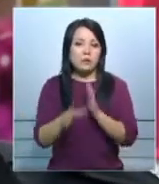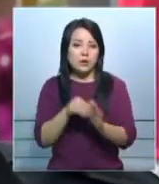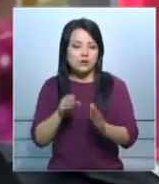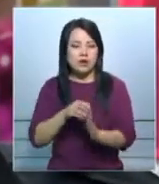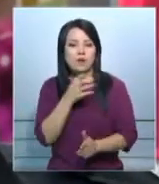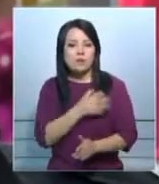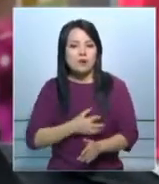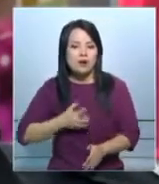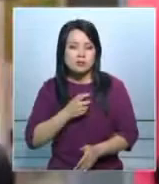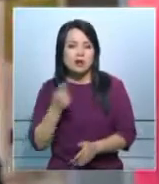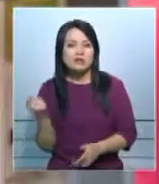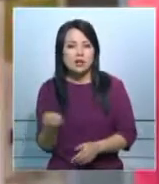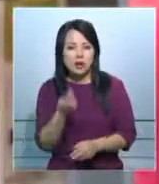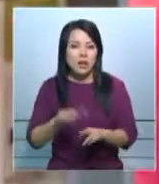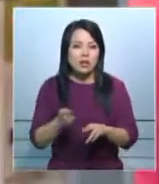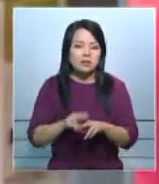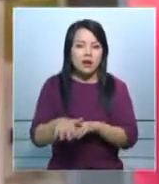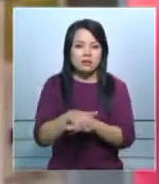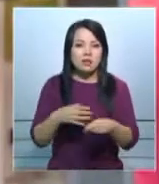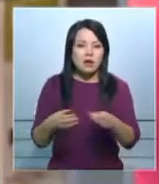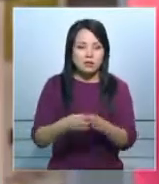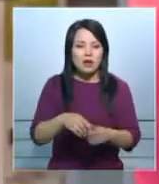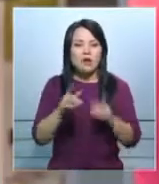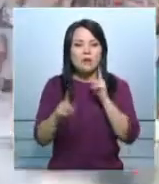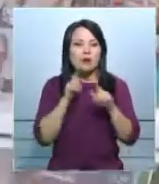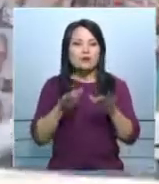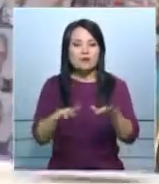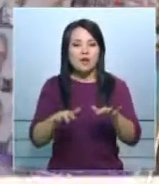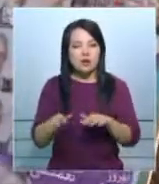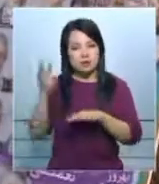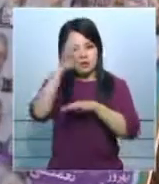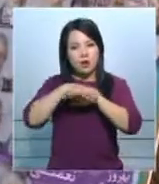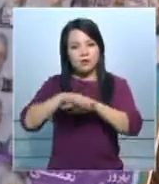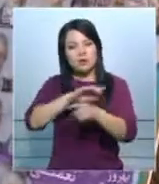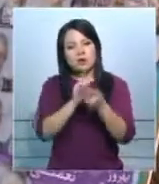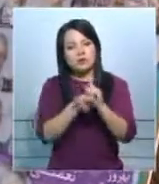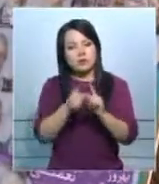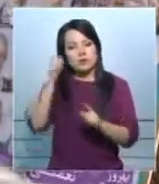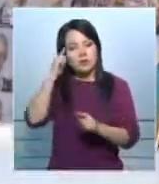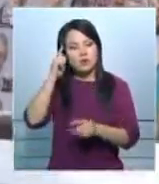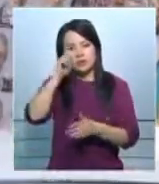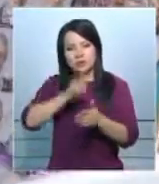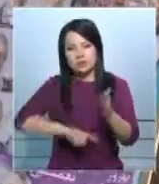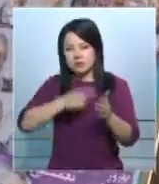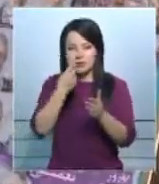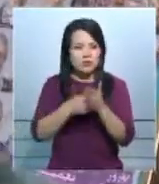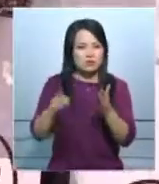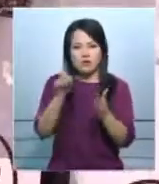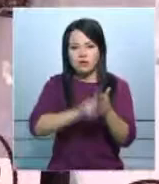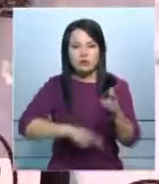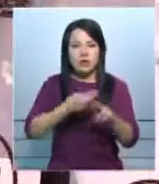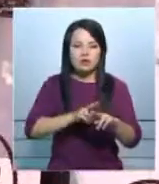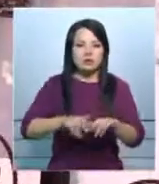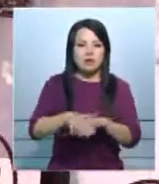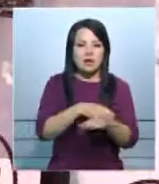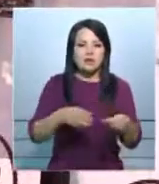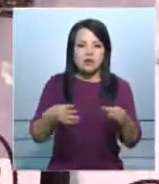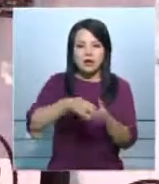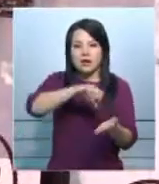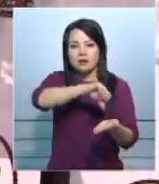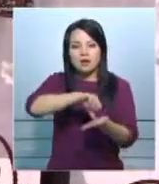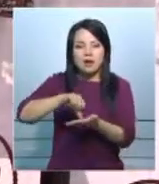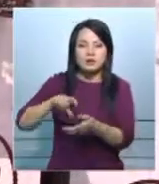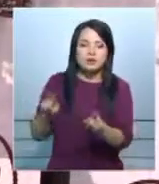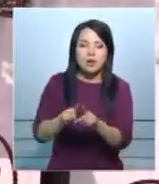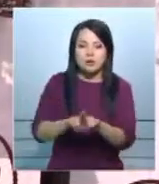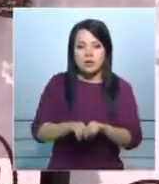шамалы. Жаңа парламент ел тағдырын өзгерте қояды дегенге сенбеймін. Саяси додадағы негізгі тартыс реформаторлар мен консерваторлар коалициясы арасында